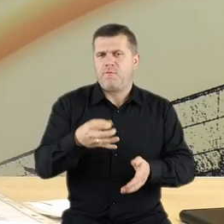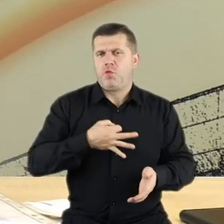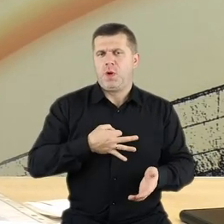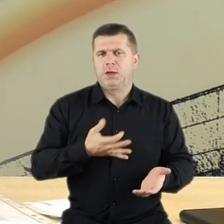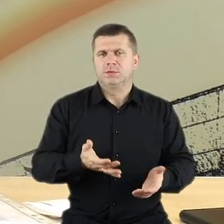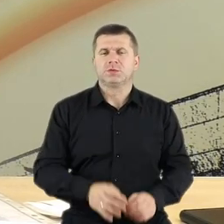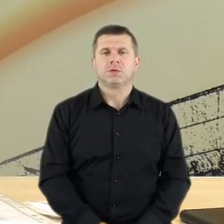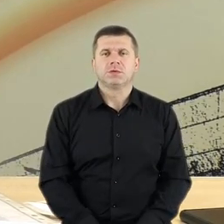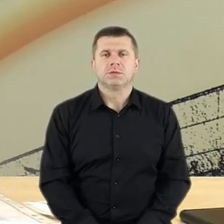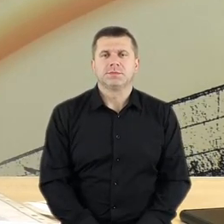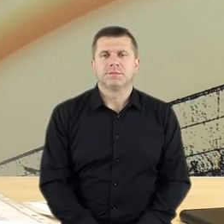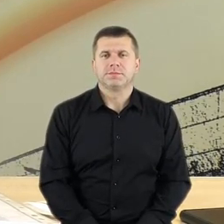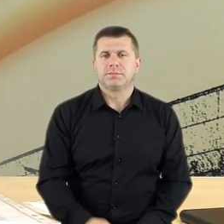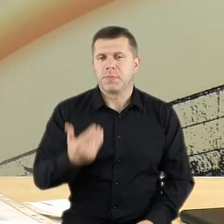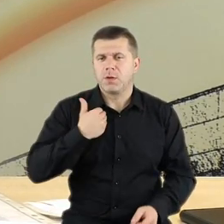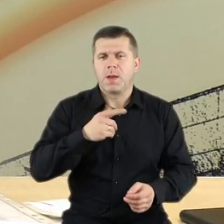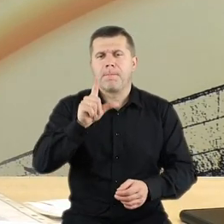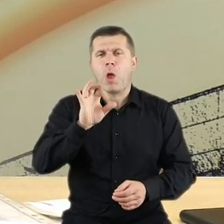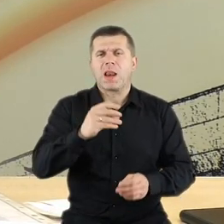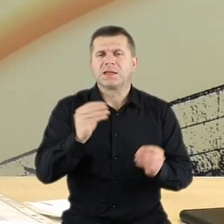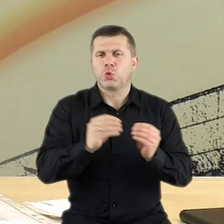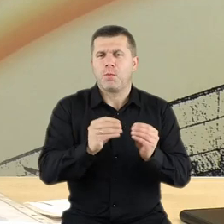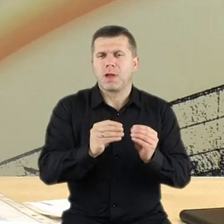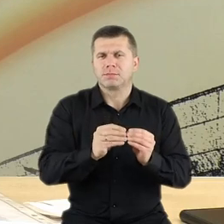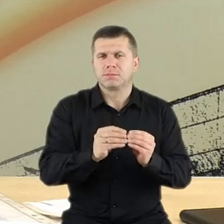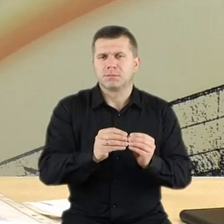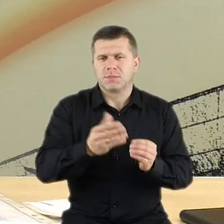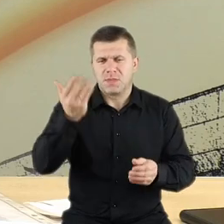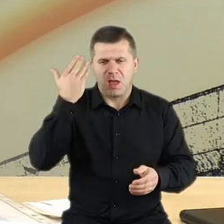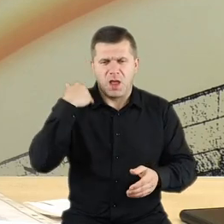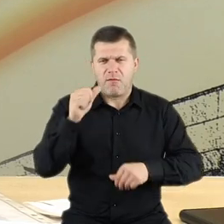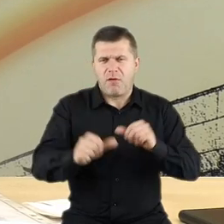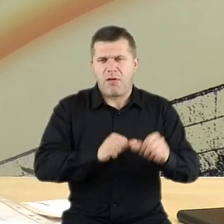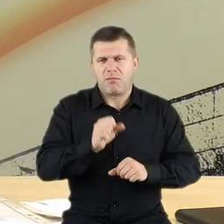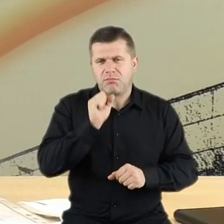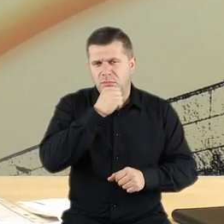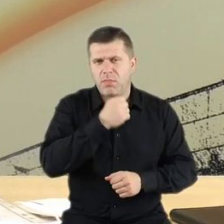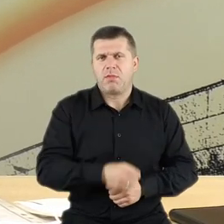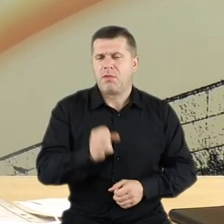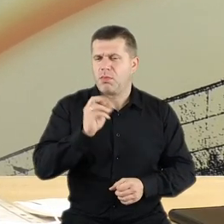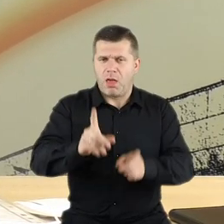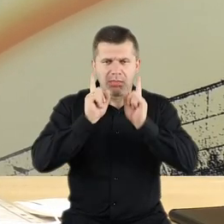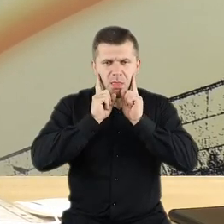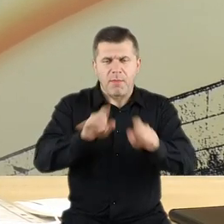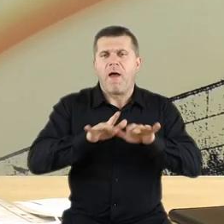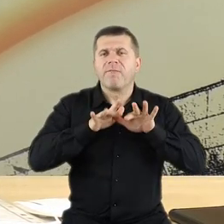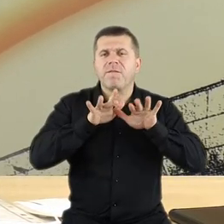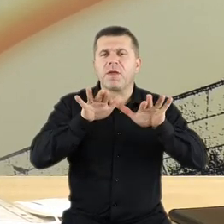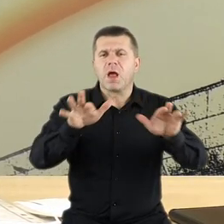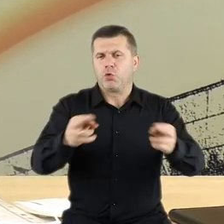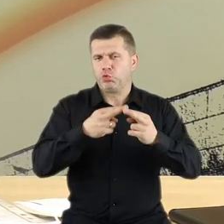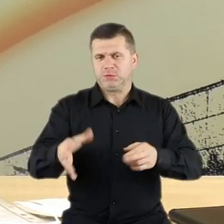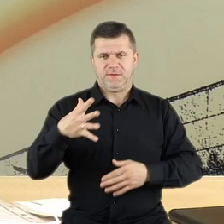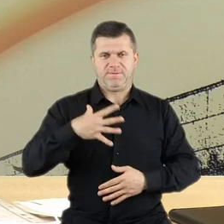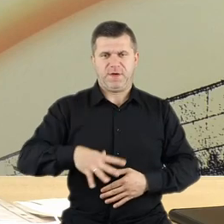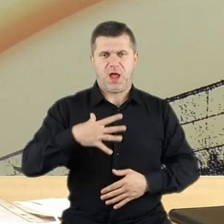były polisy ubezpieczeniowe lat 30-tych No naprawdę wiele wiele różnych wartościowych